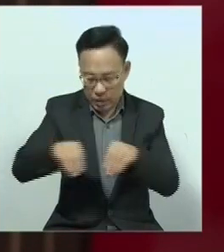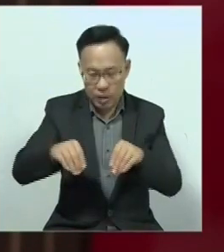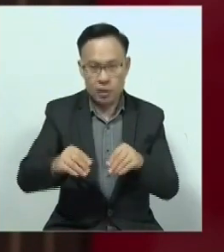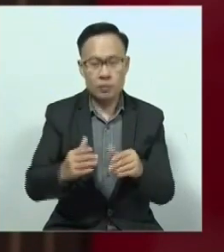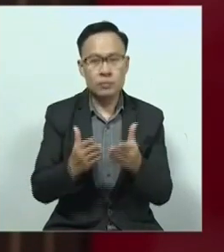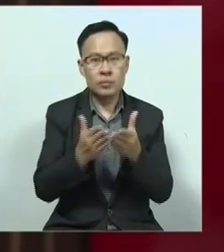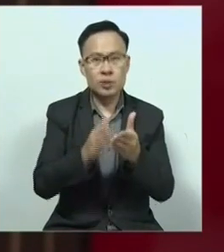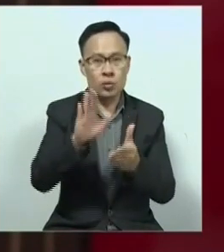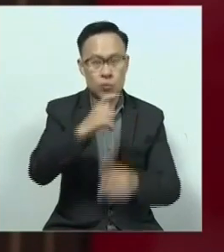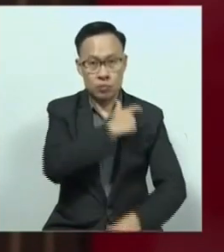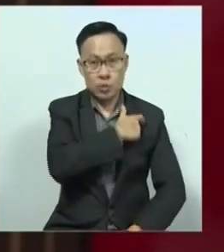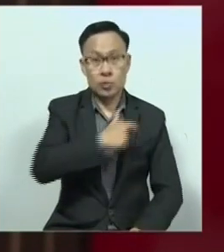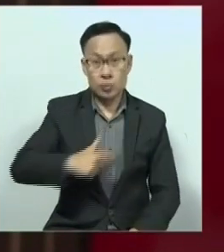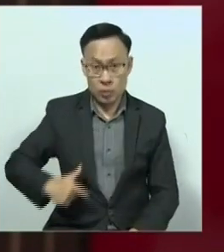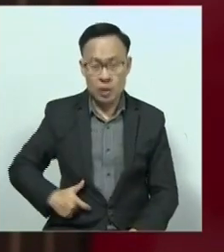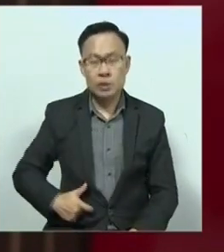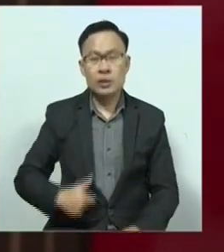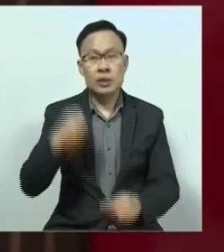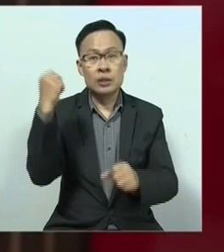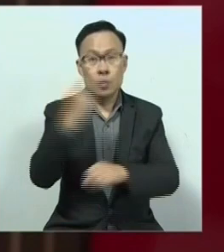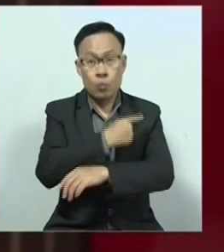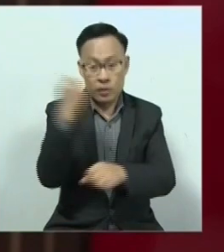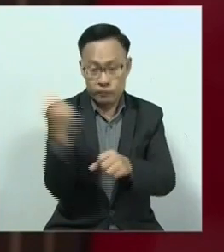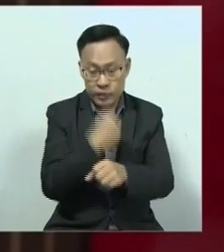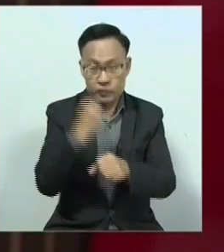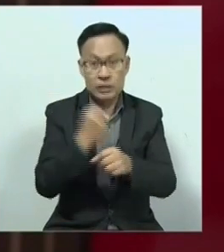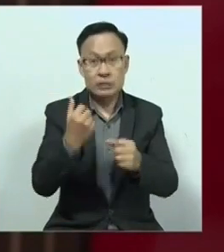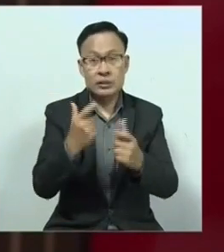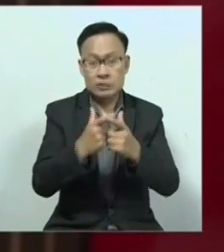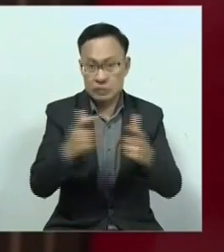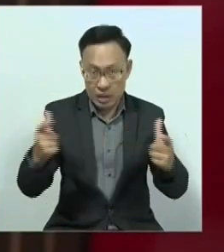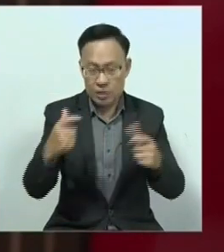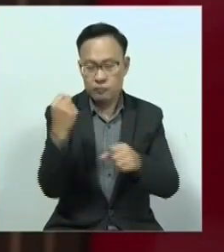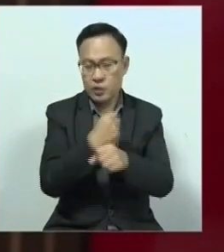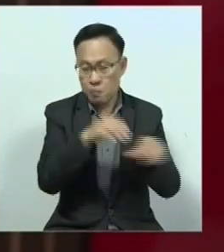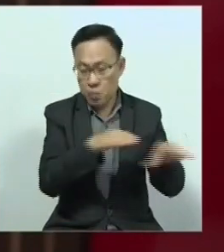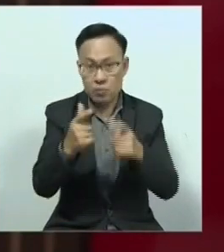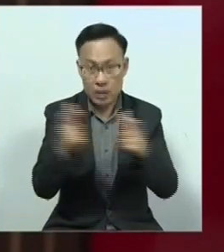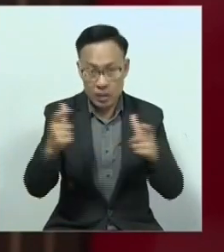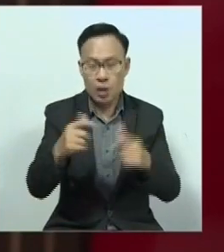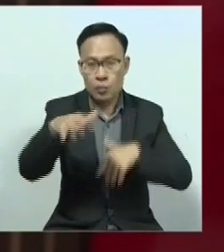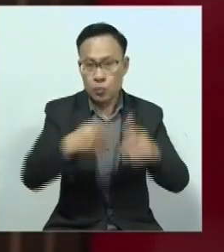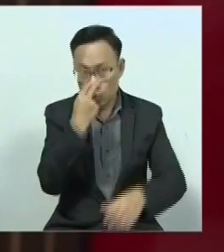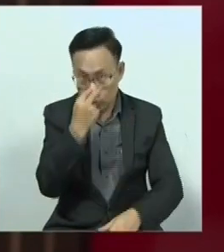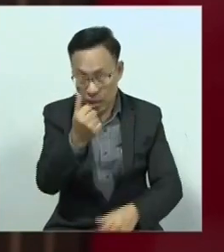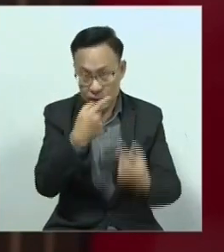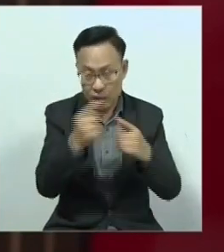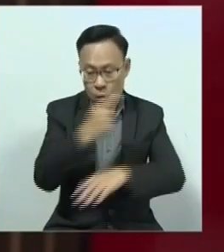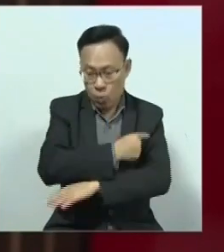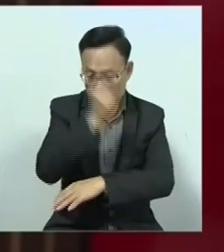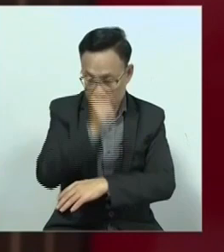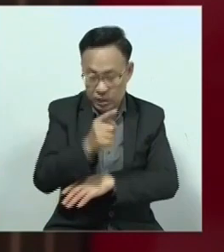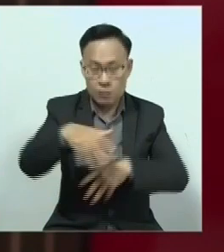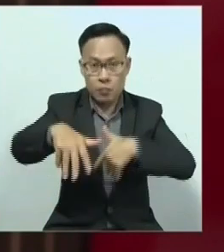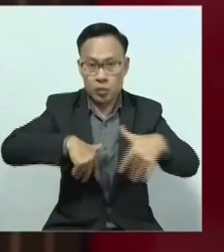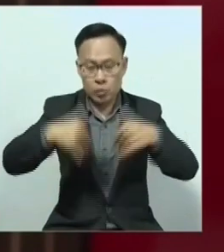ขณะที่เราก็ยังคงมากันได้แบบสบายๆเพราะถ้าวันพระราชพิธีจริงๆก็ขอเชิญชวนประชาชนเฝ้าทูลองทูลีพระบาทรับเสด็จตลอดส